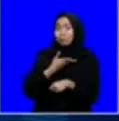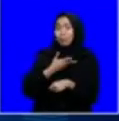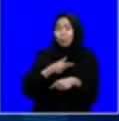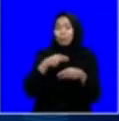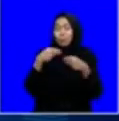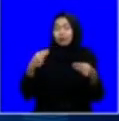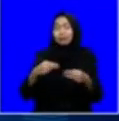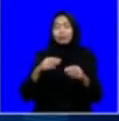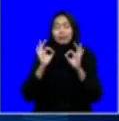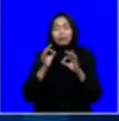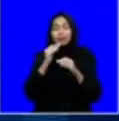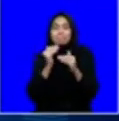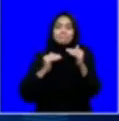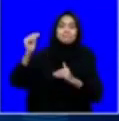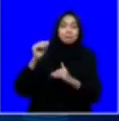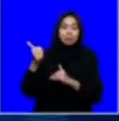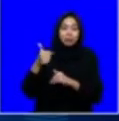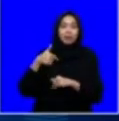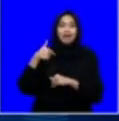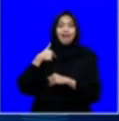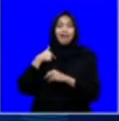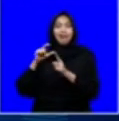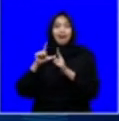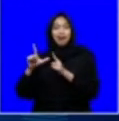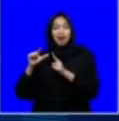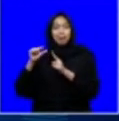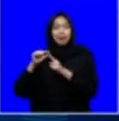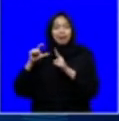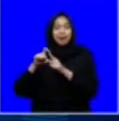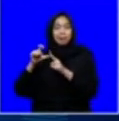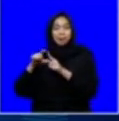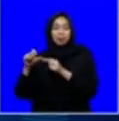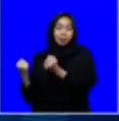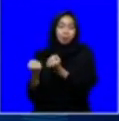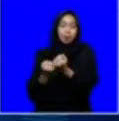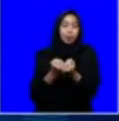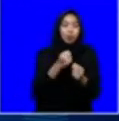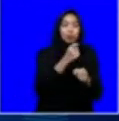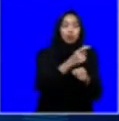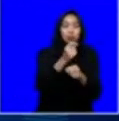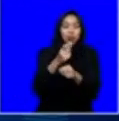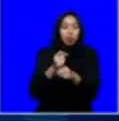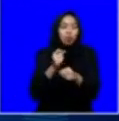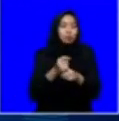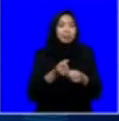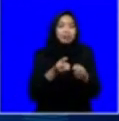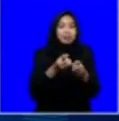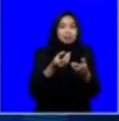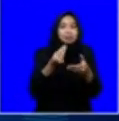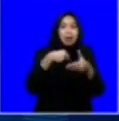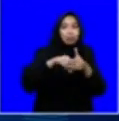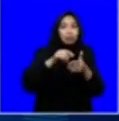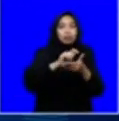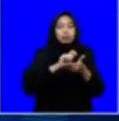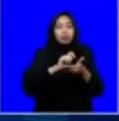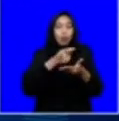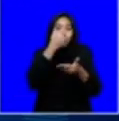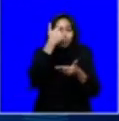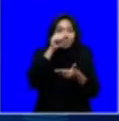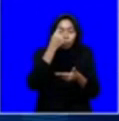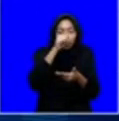itu, LPDP akan mendukung beasiswa S2 bagi guru-guru di dalam negeri maupun di luar negeri. Dan